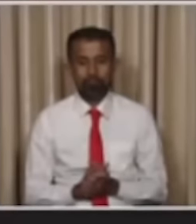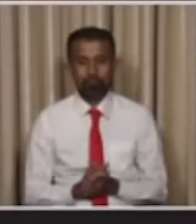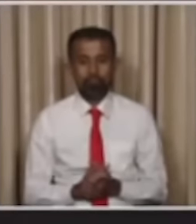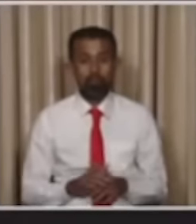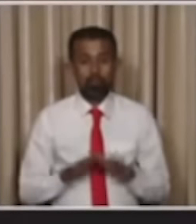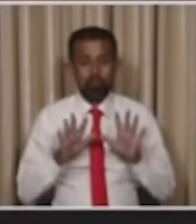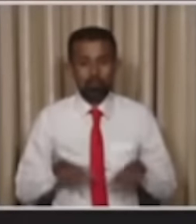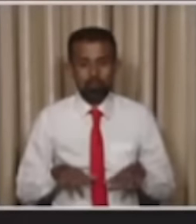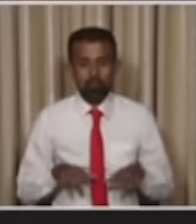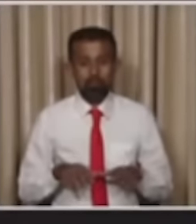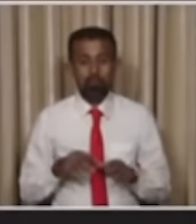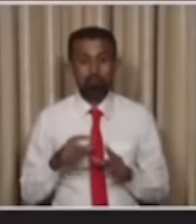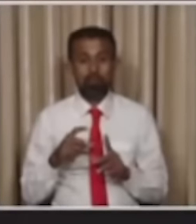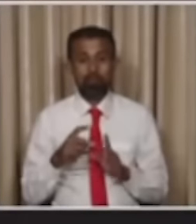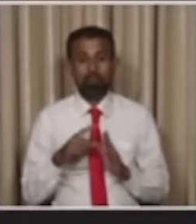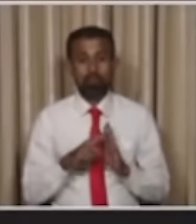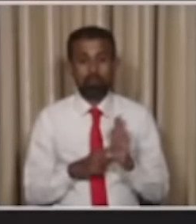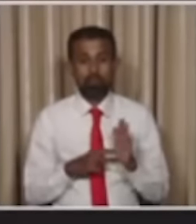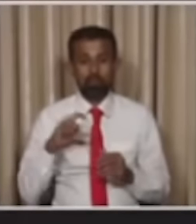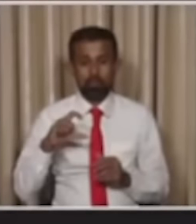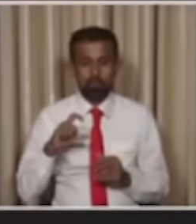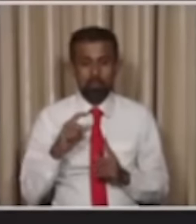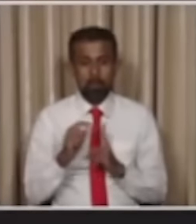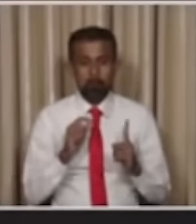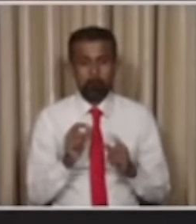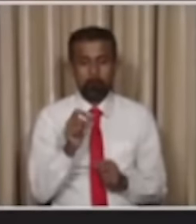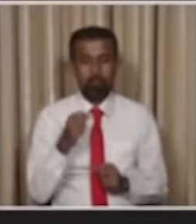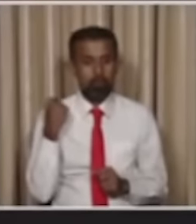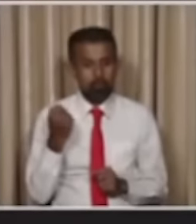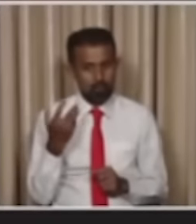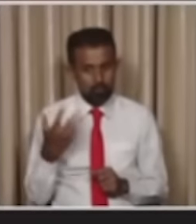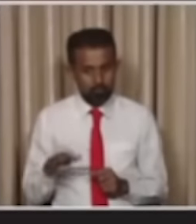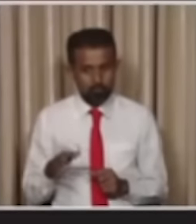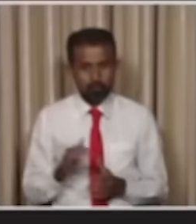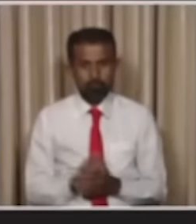අවසානය අපේ ජේසි අලවතුවල කරු මන්ත්‍රීතුමා කතා කළේ